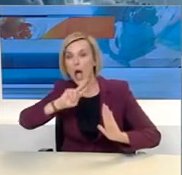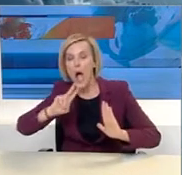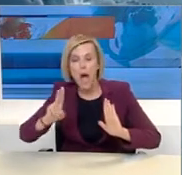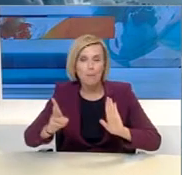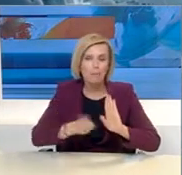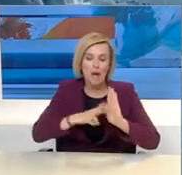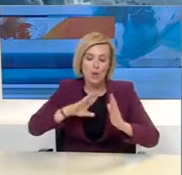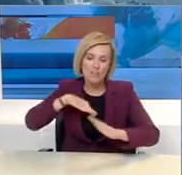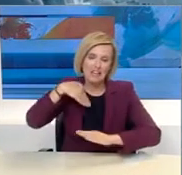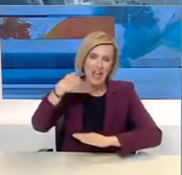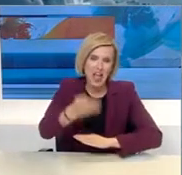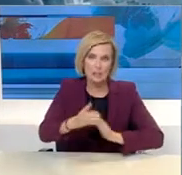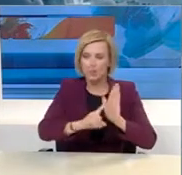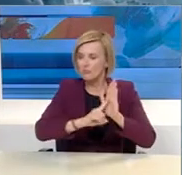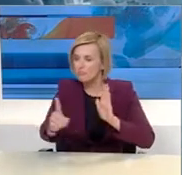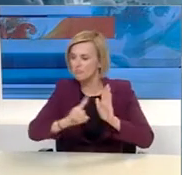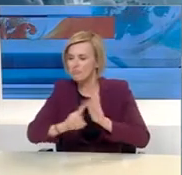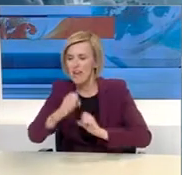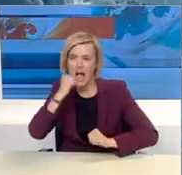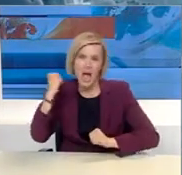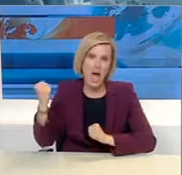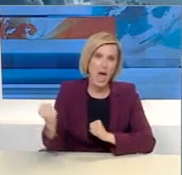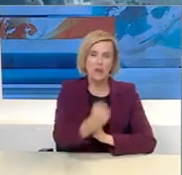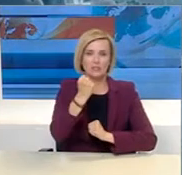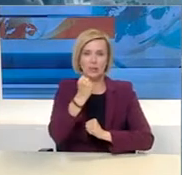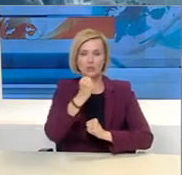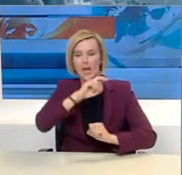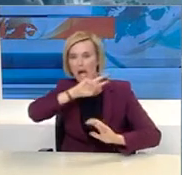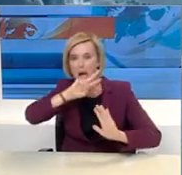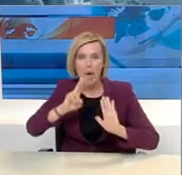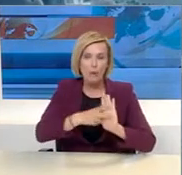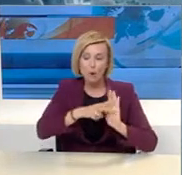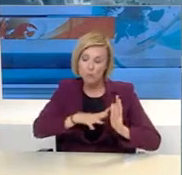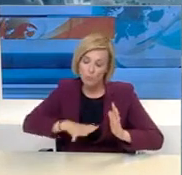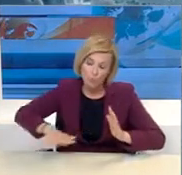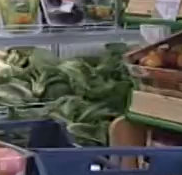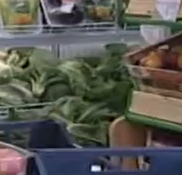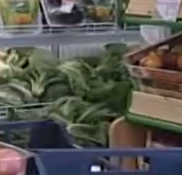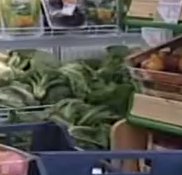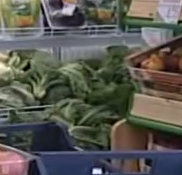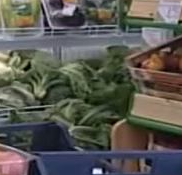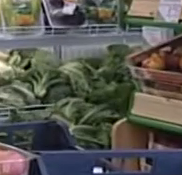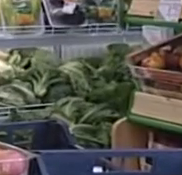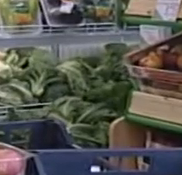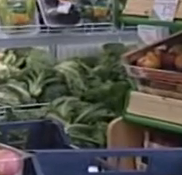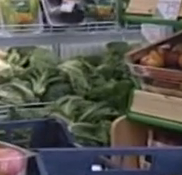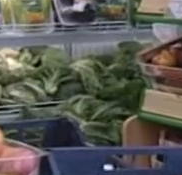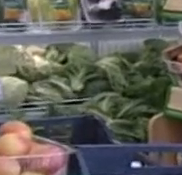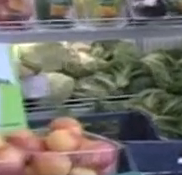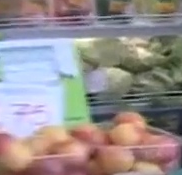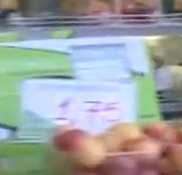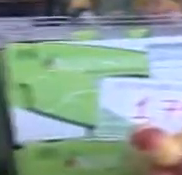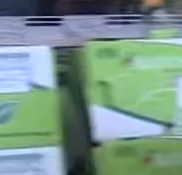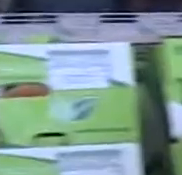οργανωμένες μαρίνες και άλση. Για κάθε άσκοπη μετακίνηση το πρόστιμο είναι 150 ευρώ. Σούπερ μάρκετ, φούρνοι,